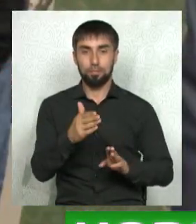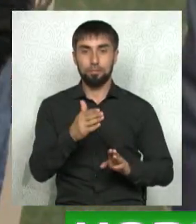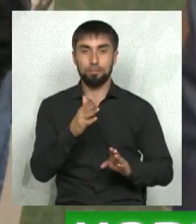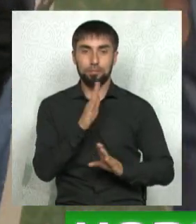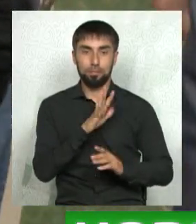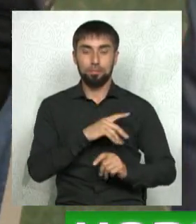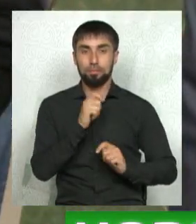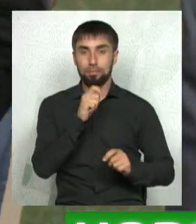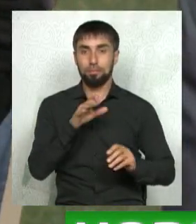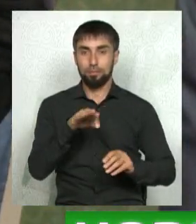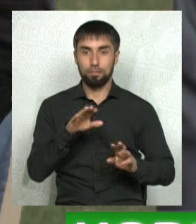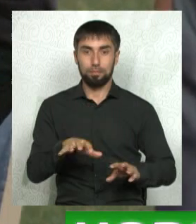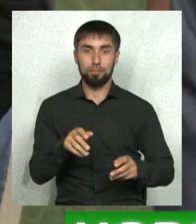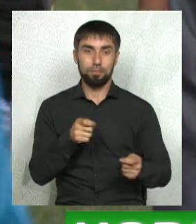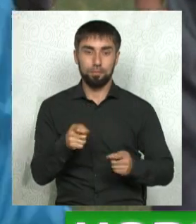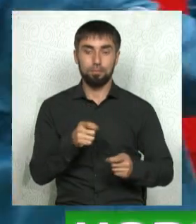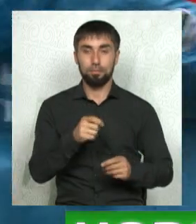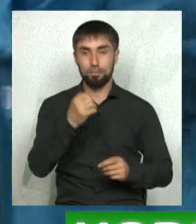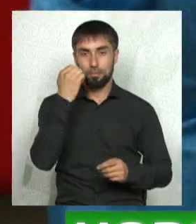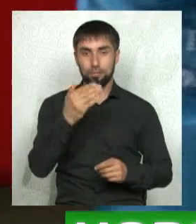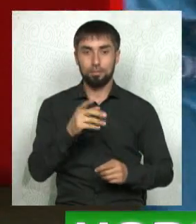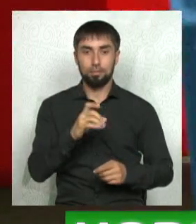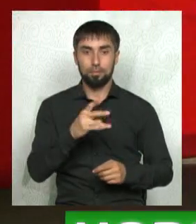вручило председателю правительства памятную эко-кружку.